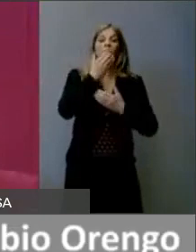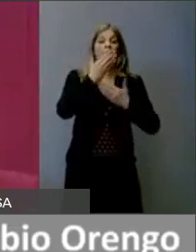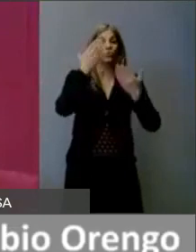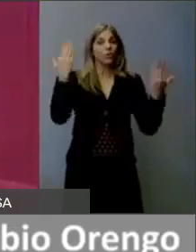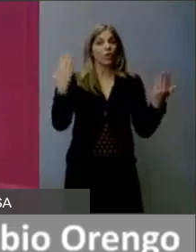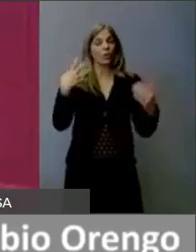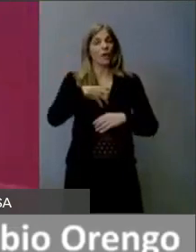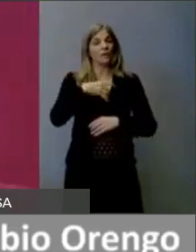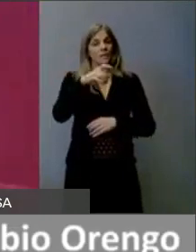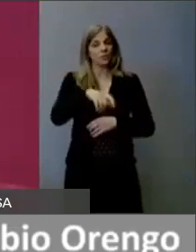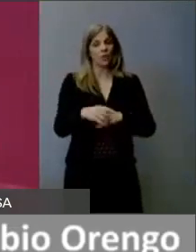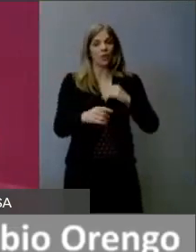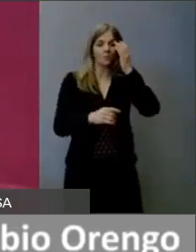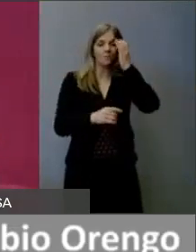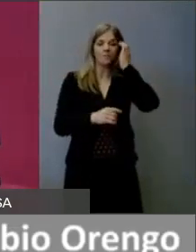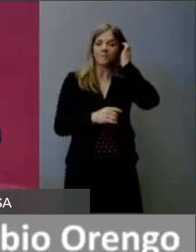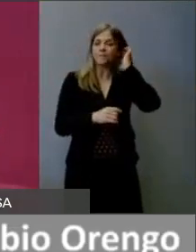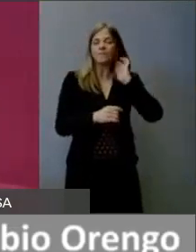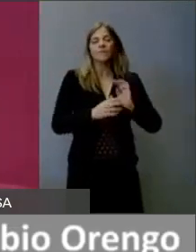Assessore.